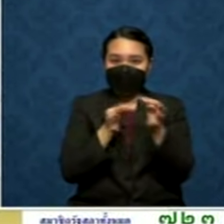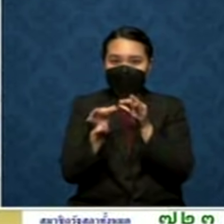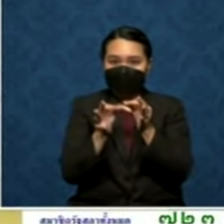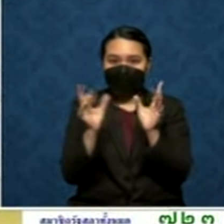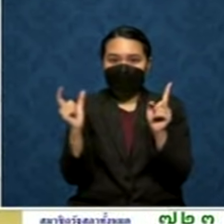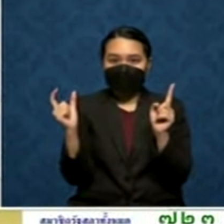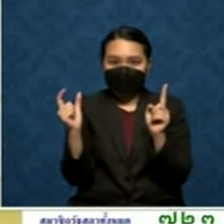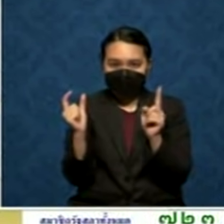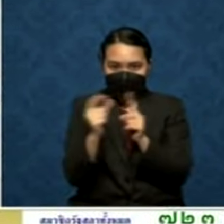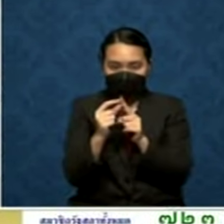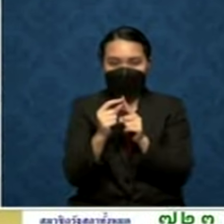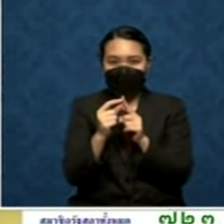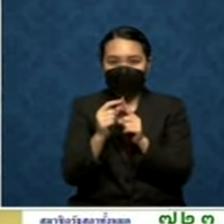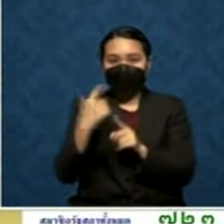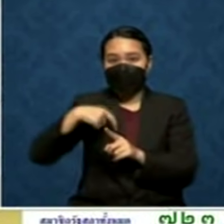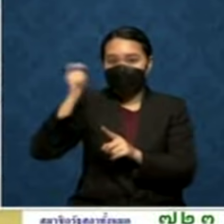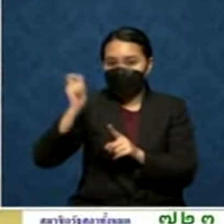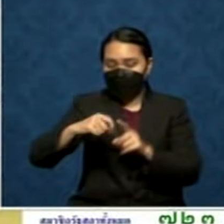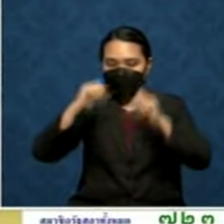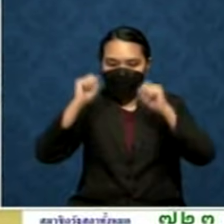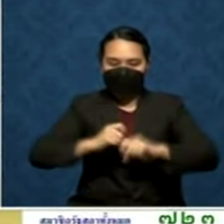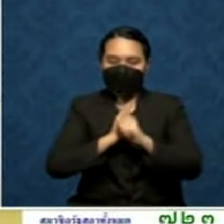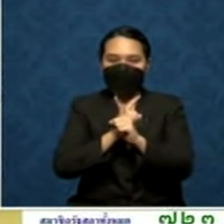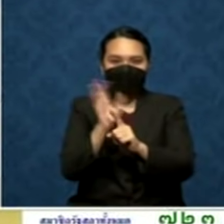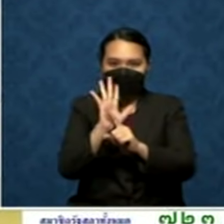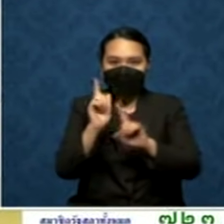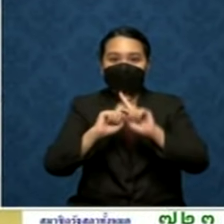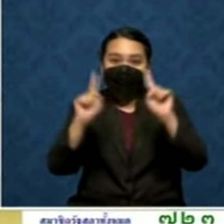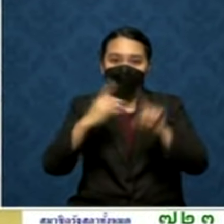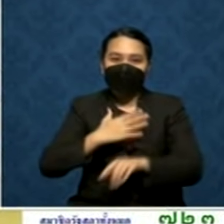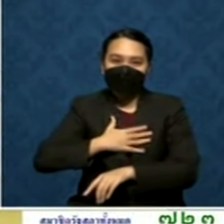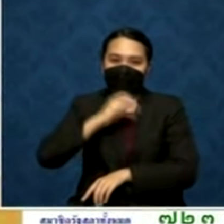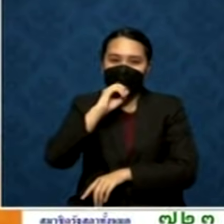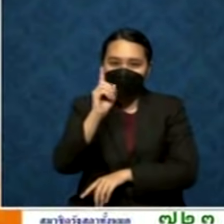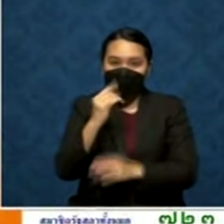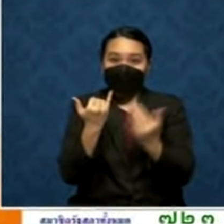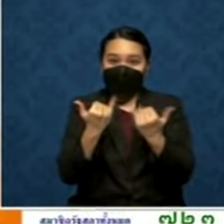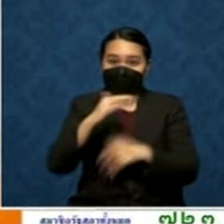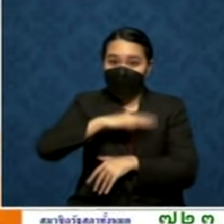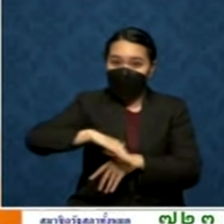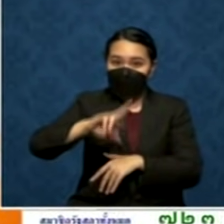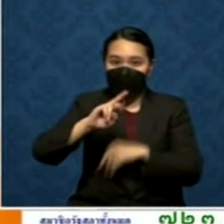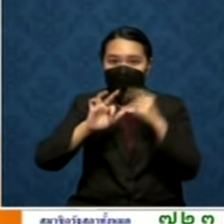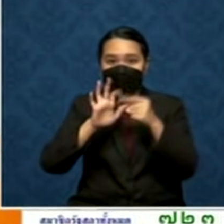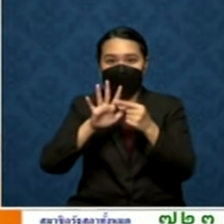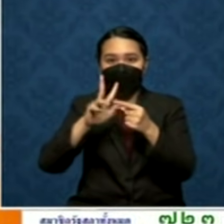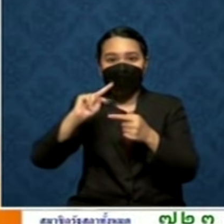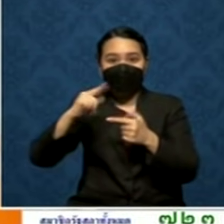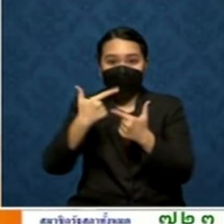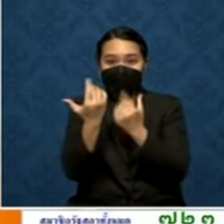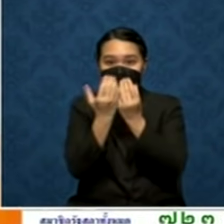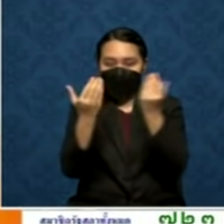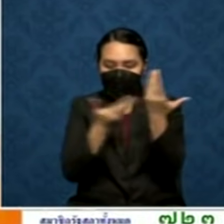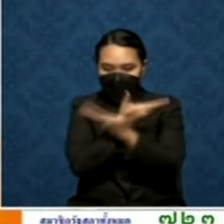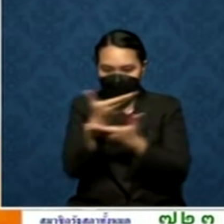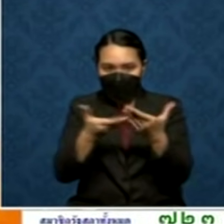คำวินิจฉัยของศาลแต่สิ่งที่ผมอยากจะชี้เห็นก็คือในขณะที่พวกเรากำลังพิจารณาร่างแก้ไขรัฐธรรมนูญฉบับ